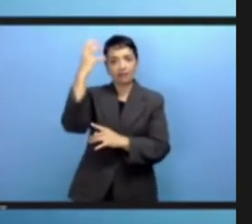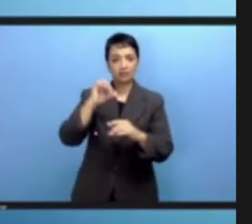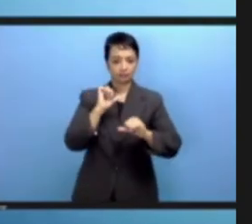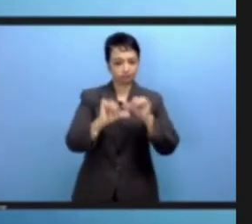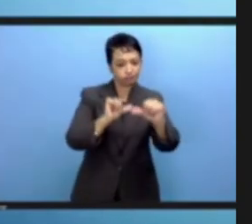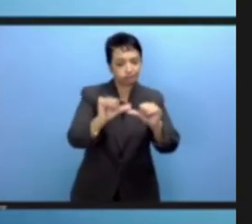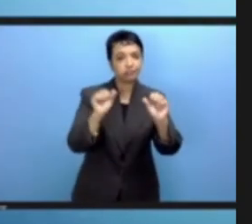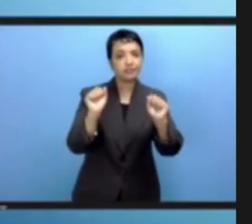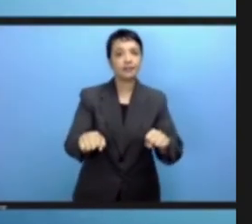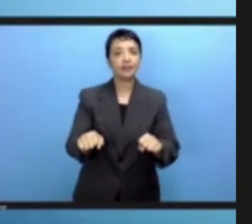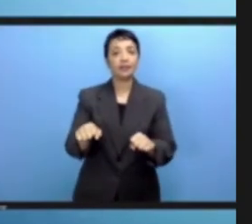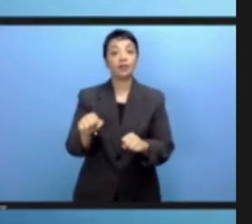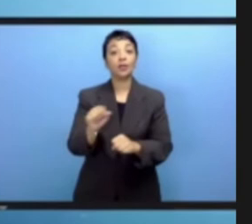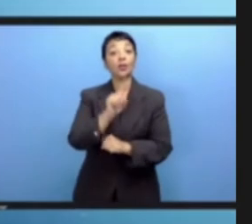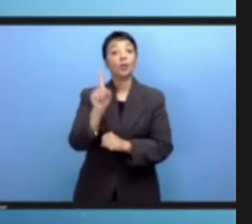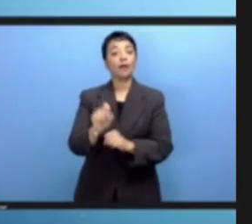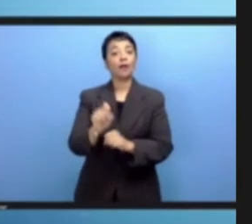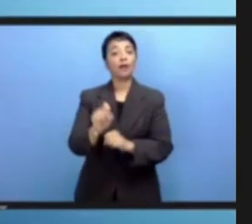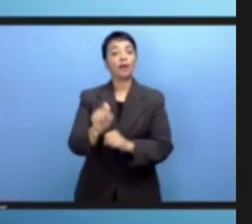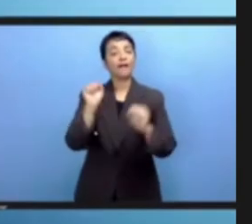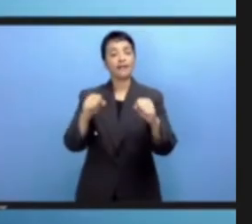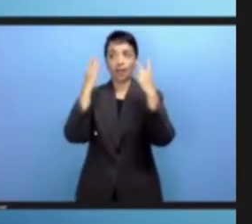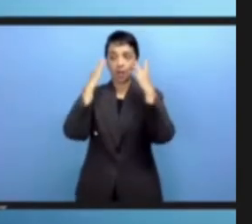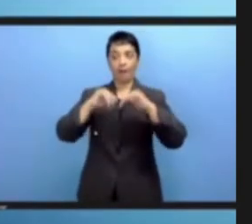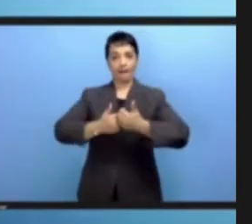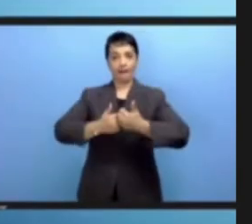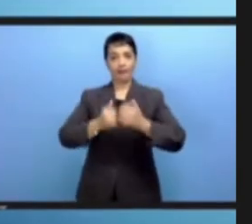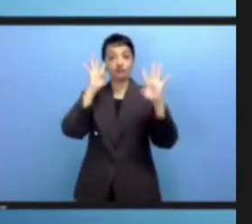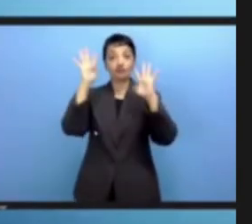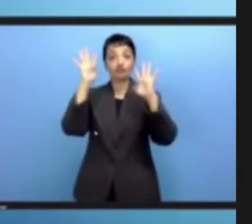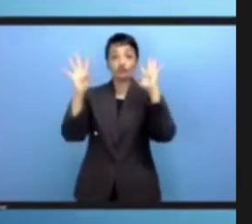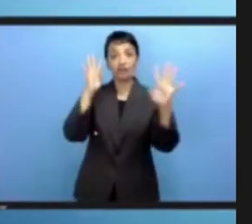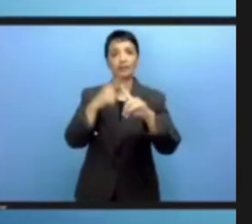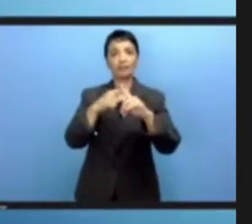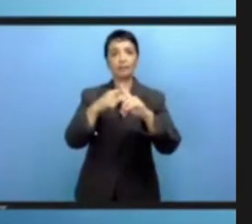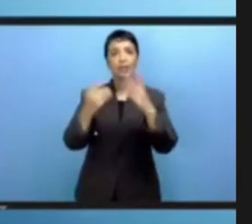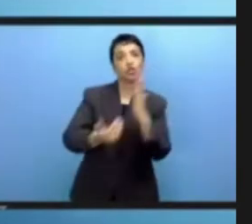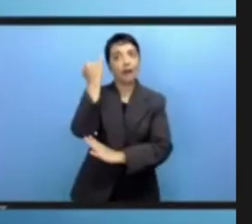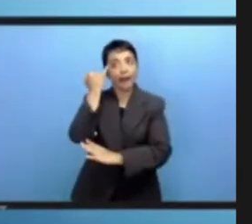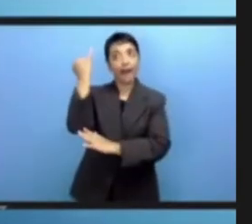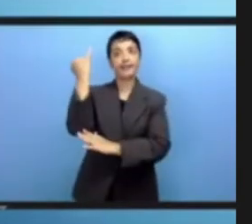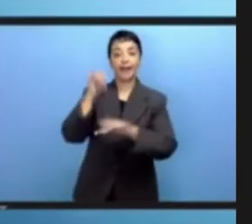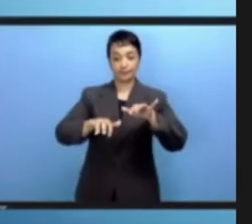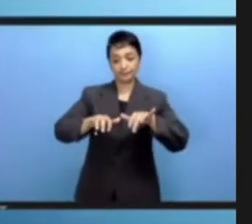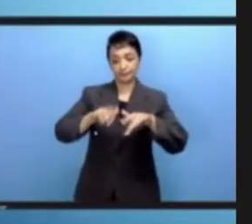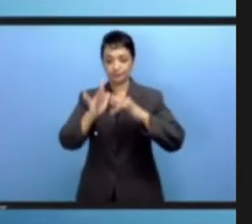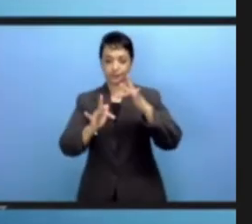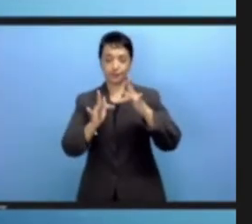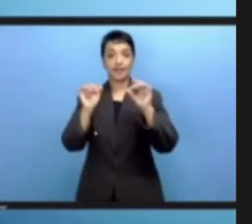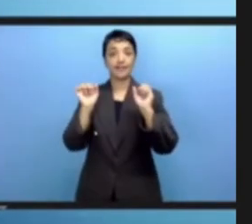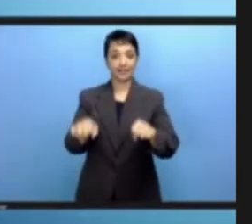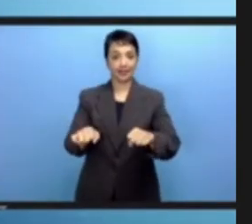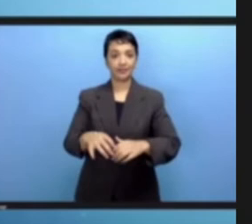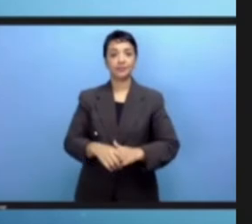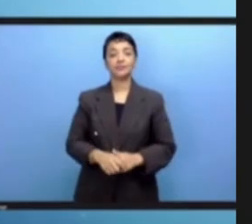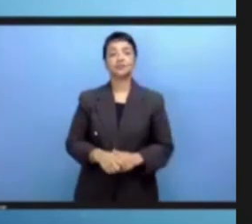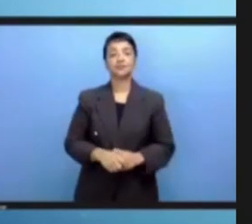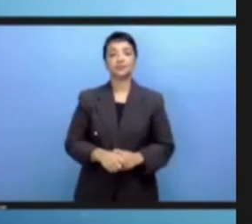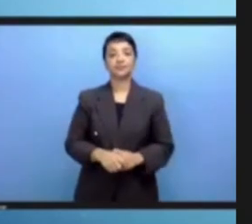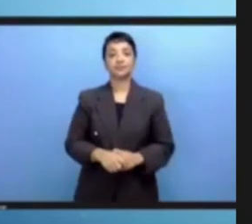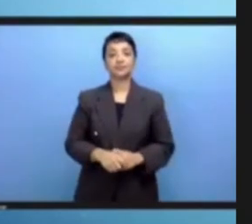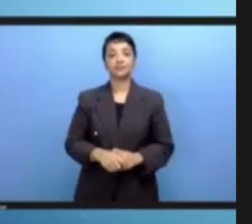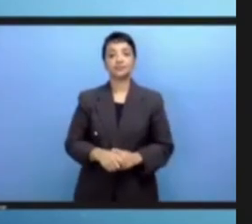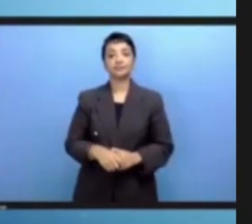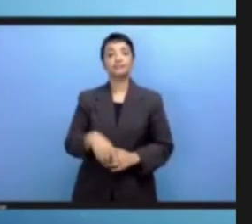de gouvernance ou de gouvernement en ligne. Cela a généré des opportunités de création, entre autres. En tant que pays